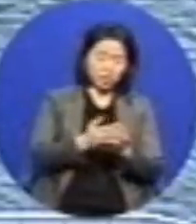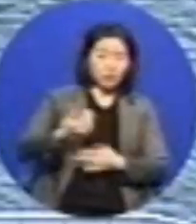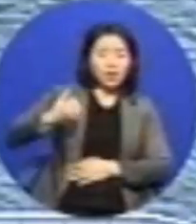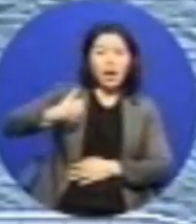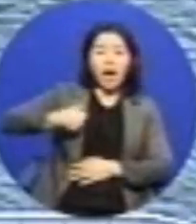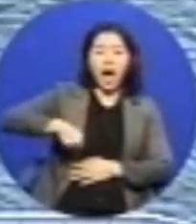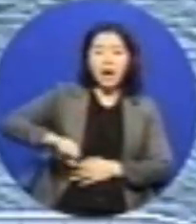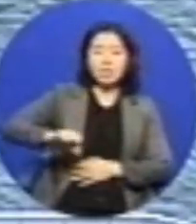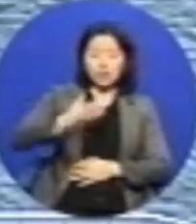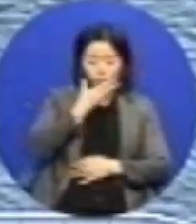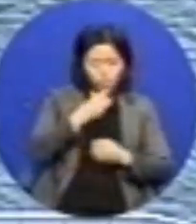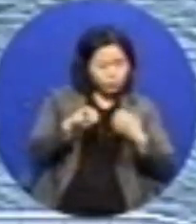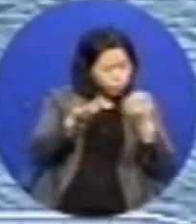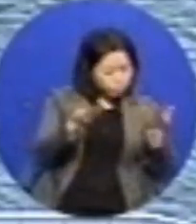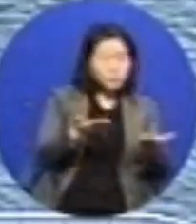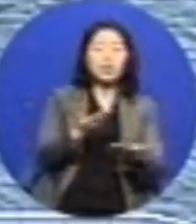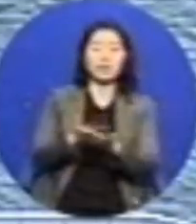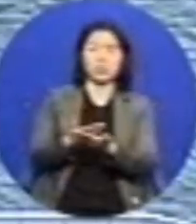이제부터는